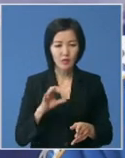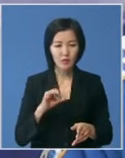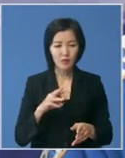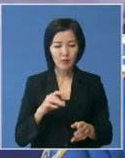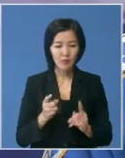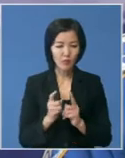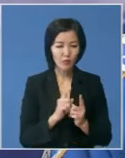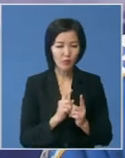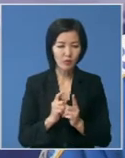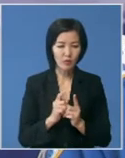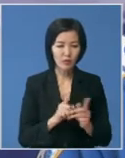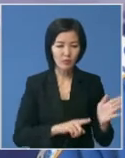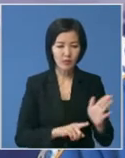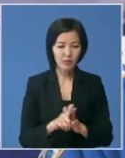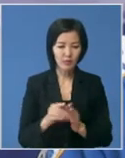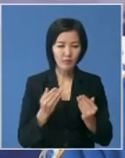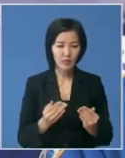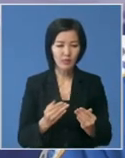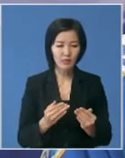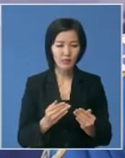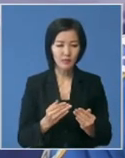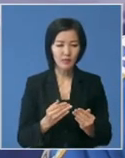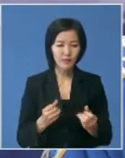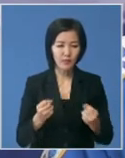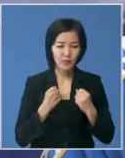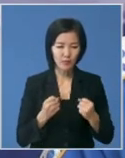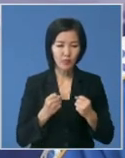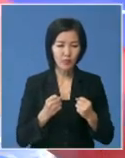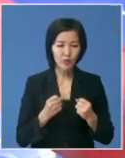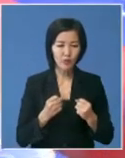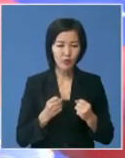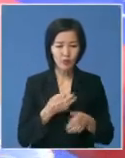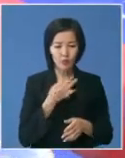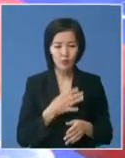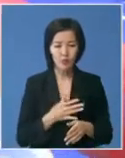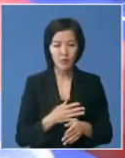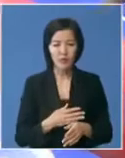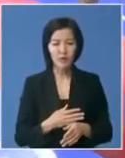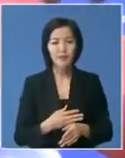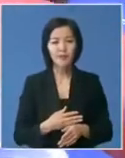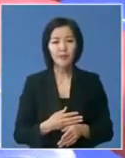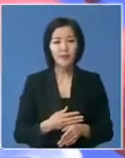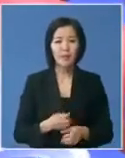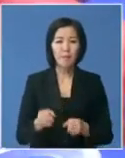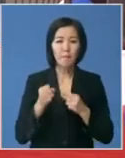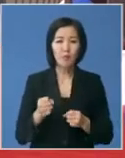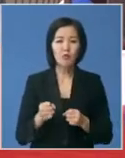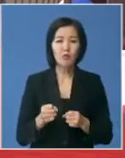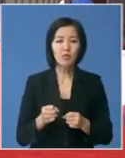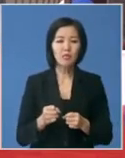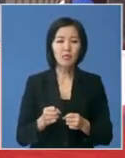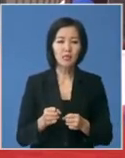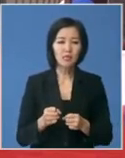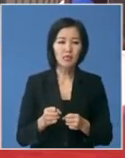бастағам, енді қазір жекпе-жектен шығып жүрмін. Жекпе-жек спорты өте қатты маған ұнайды. Жекпе-жек өнерінде боксшылардай ұрып, балуандар